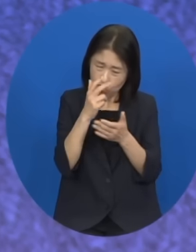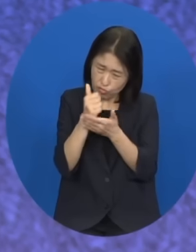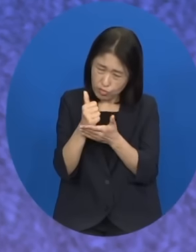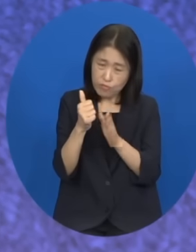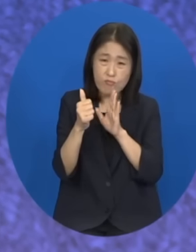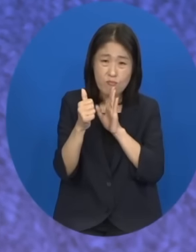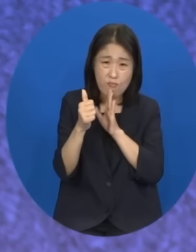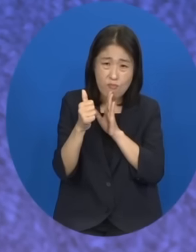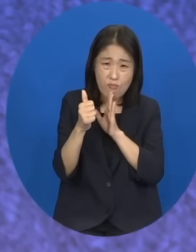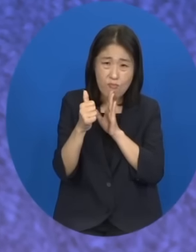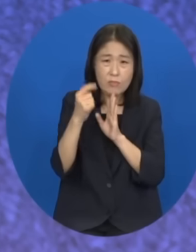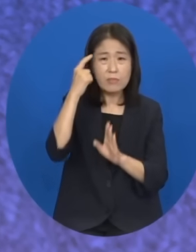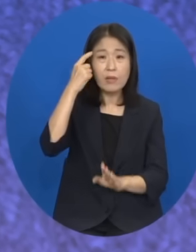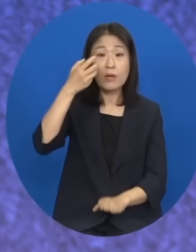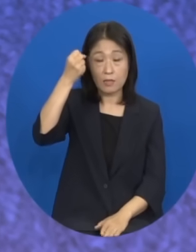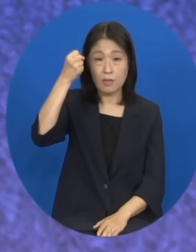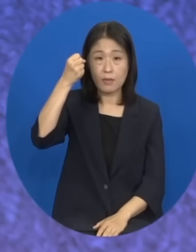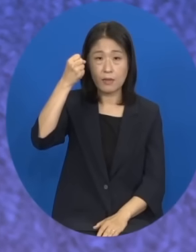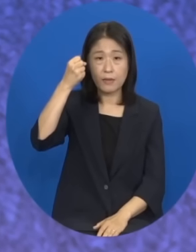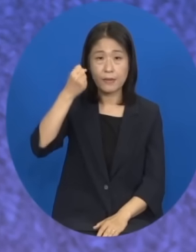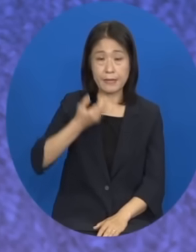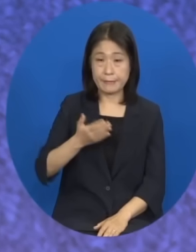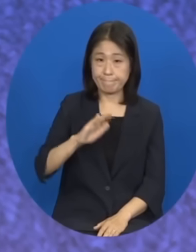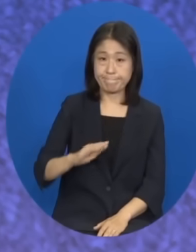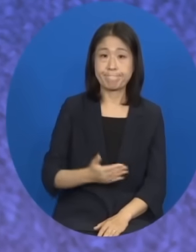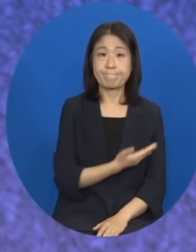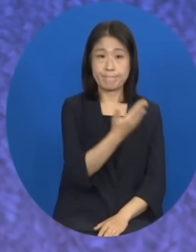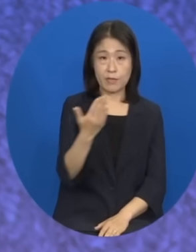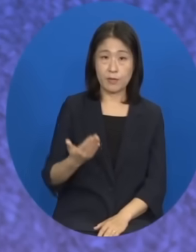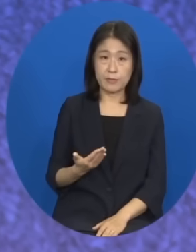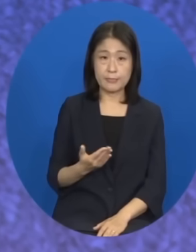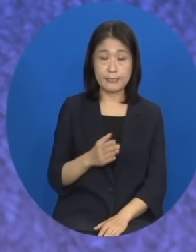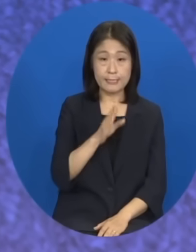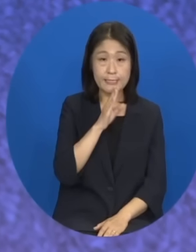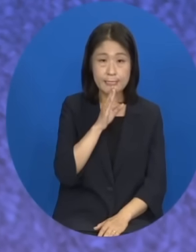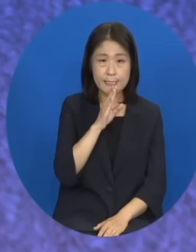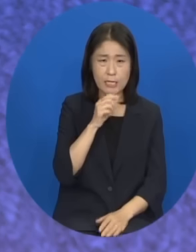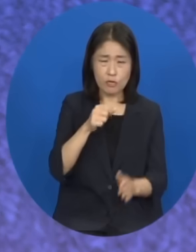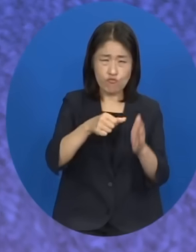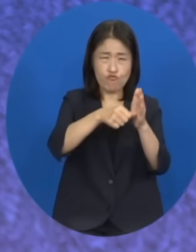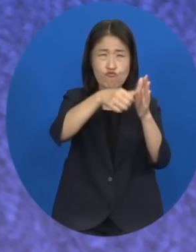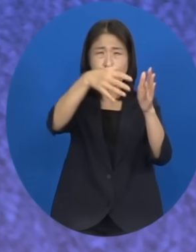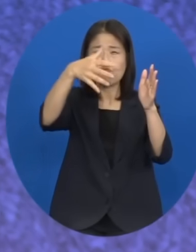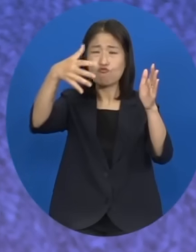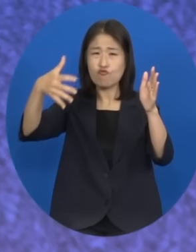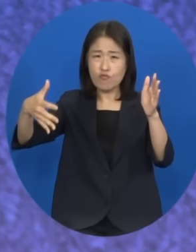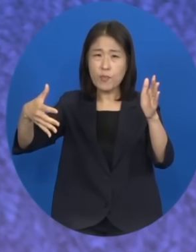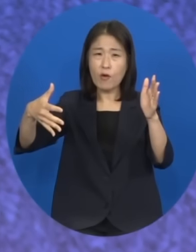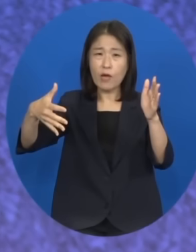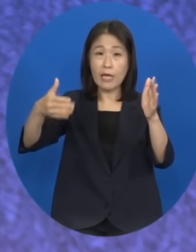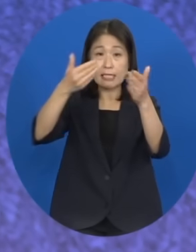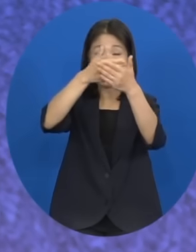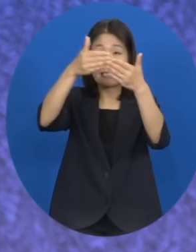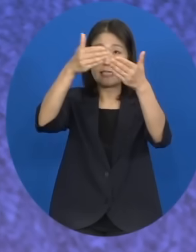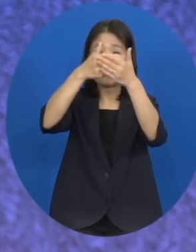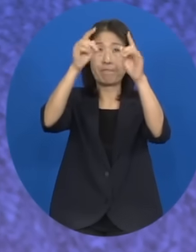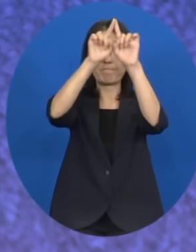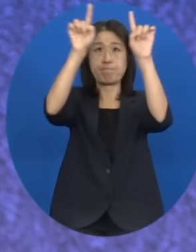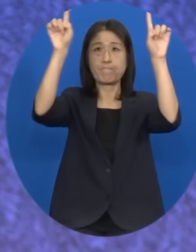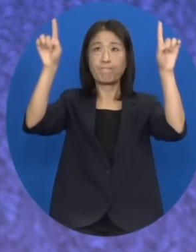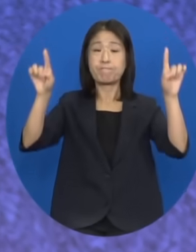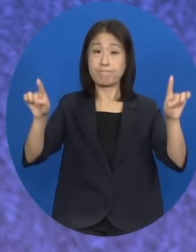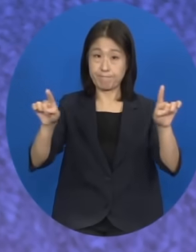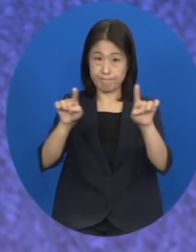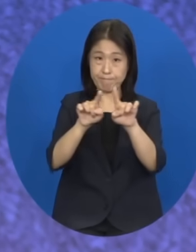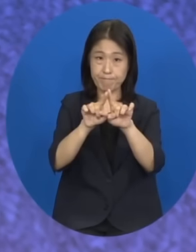거예요. 근데 여러분, 정말 유명한 명화를 그림을 하나 놓고